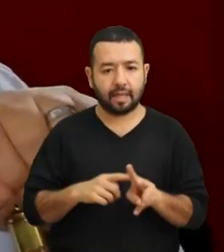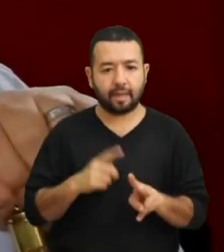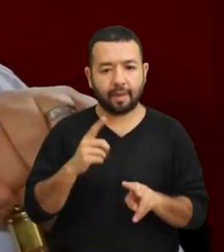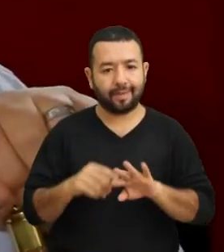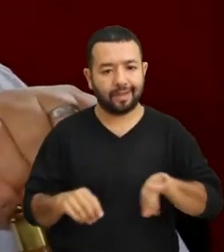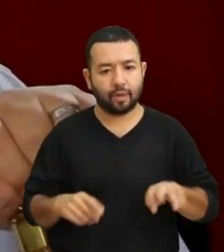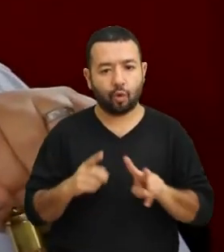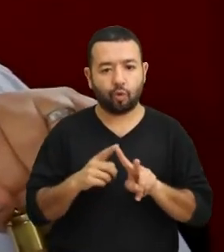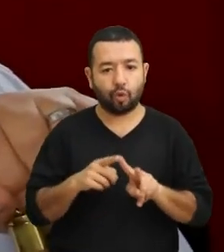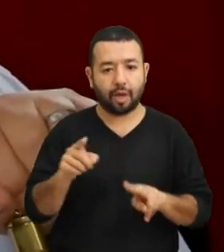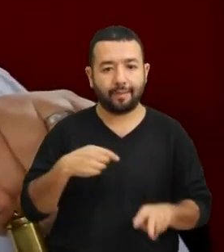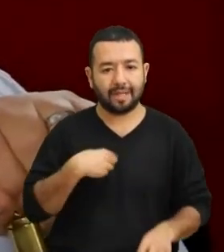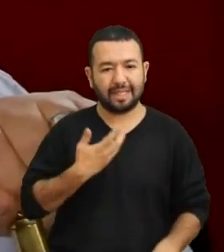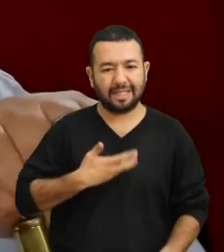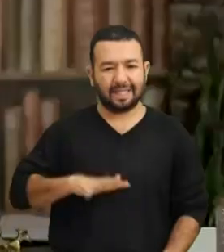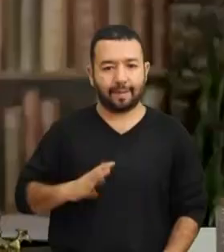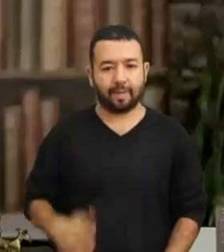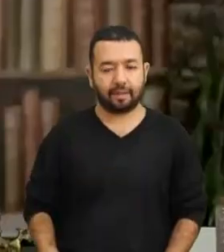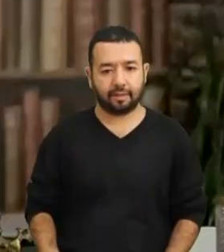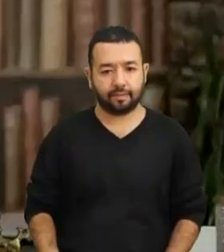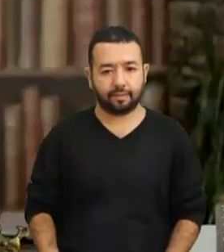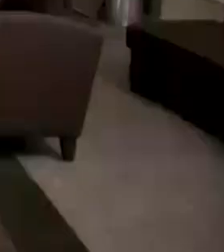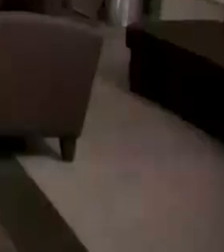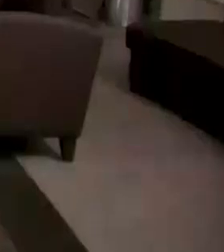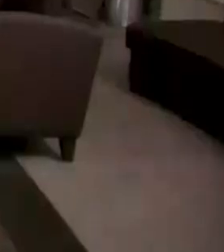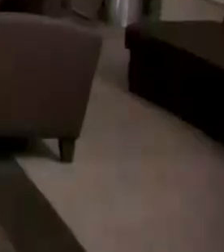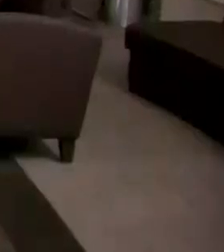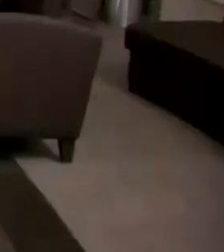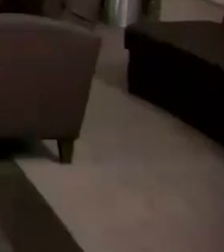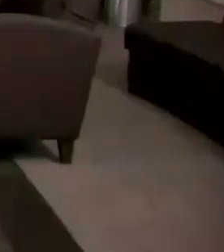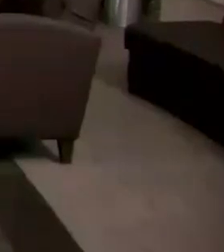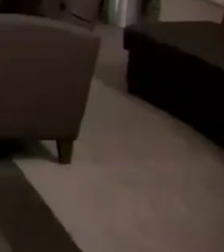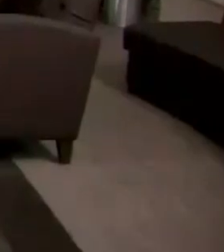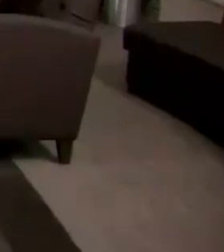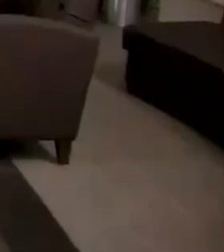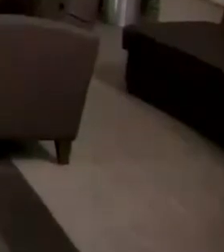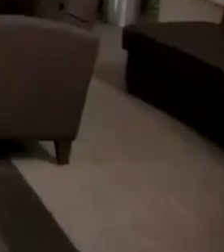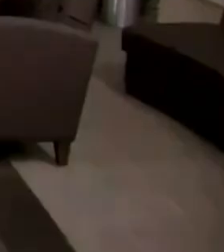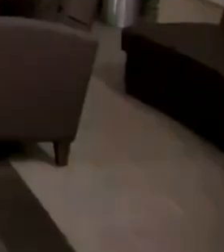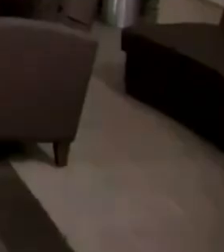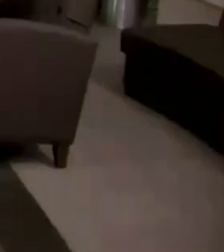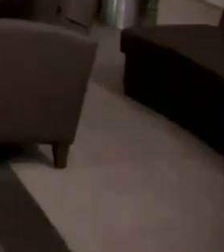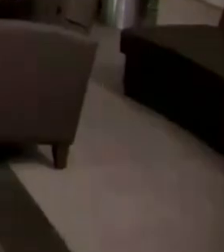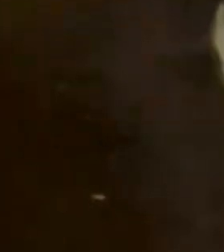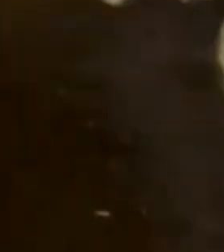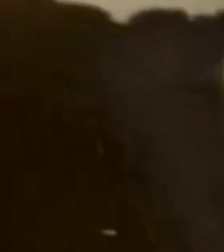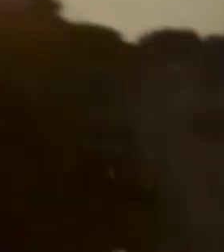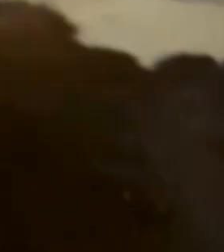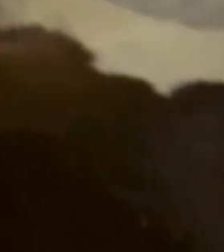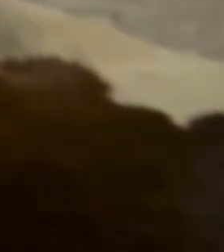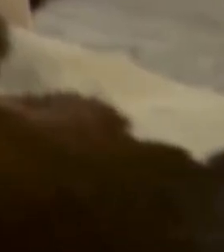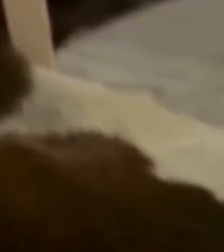Beyler falan Nurhan'ın bizi sevmediğini. Ha, babamla bak. Timuçin planını anlatırken Sarp can kulağı ile onu